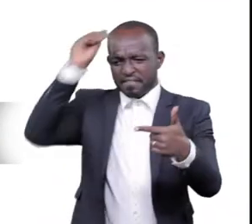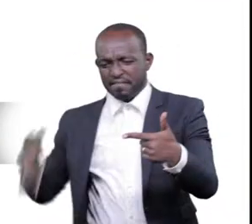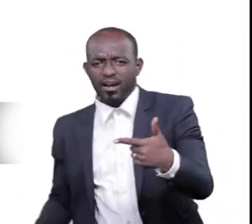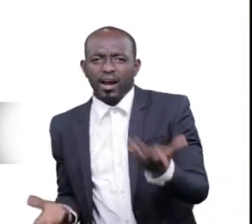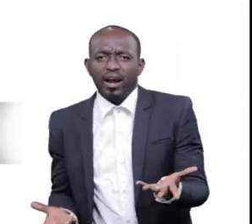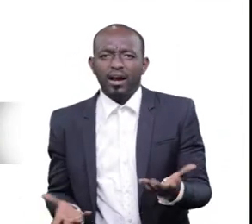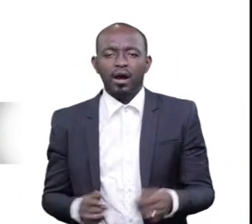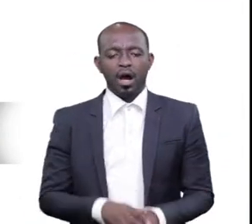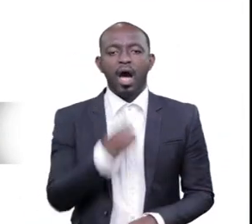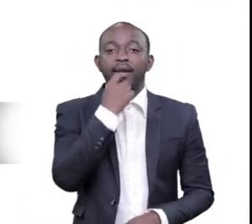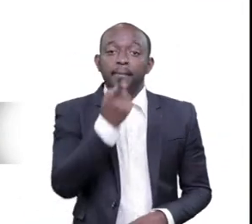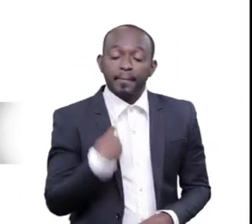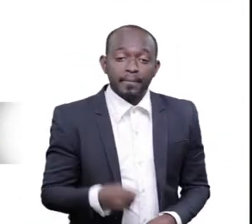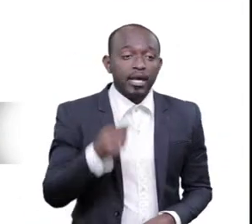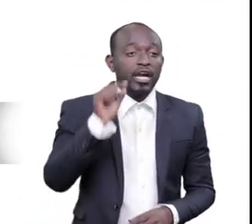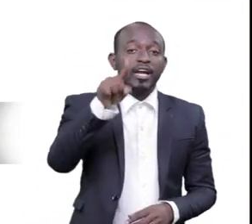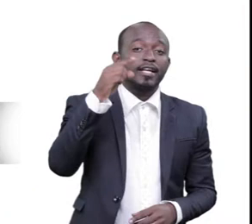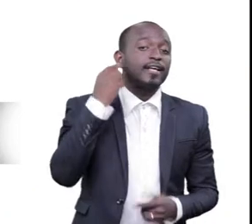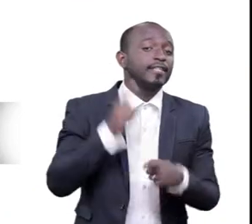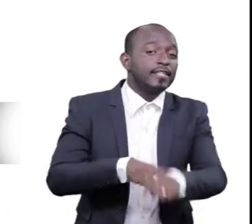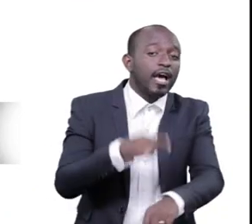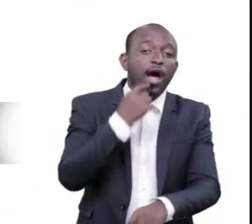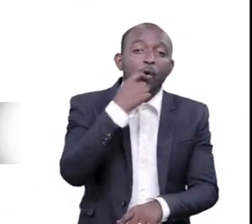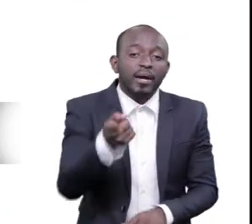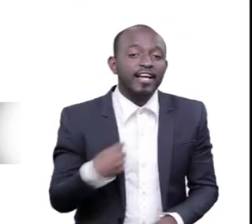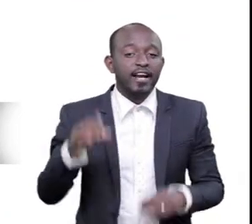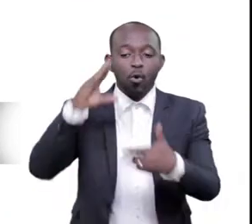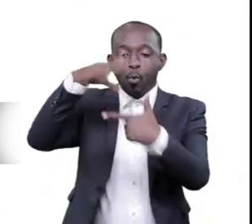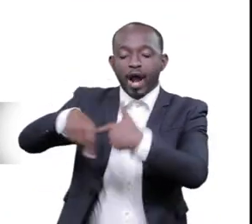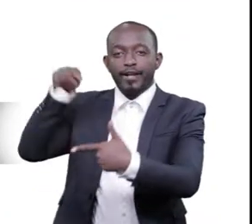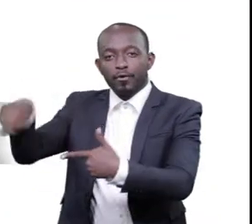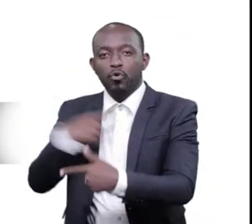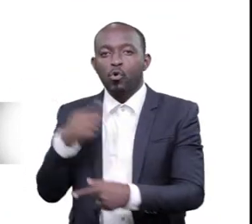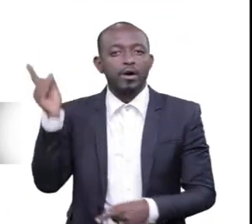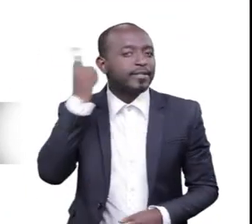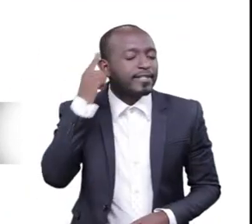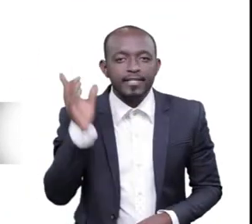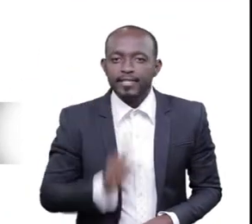ujye nakubwiriye uyu mugozi nakurije kuri uyu mugozi kugira ngo